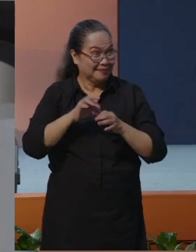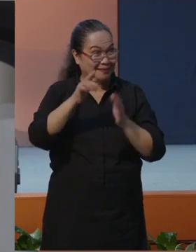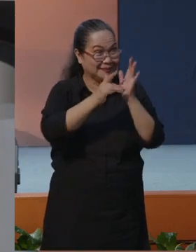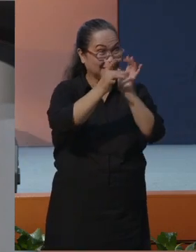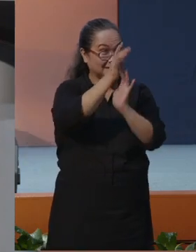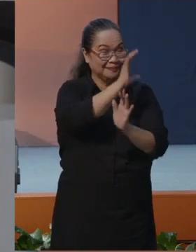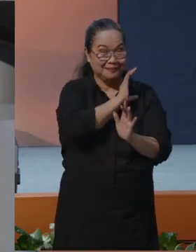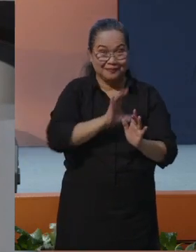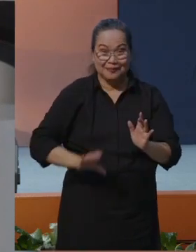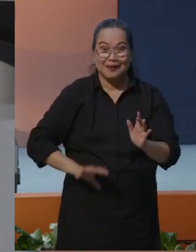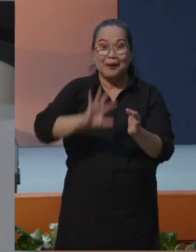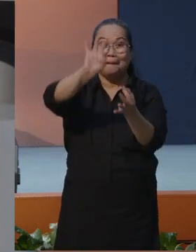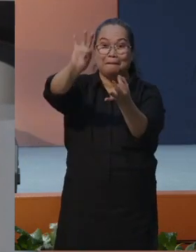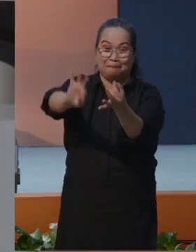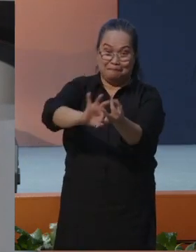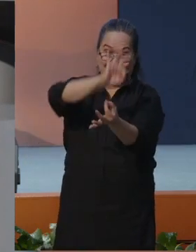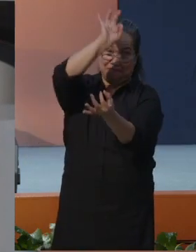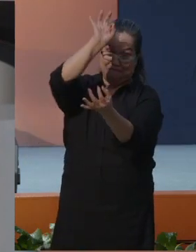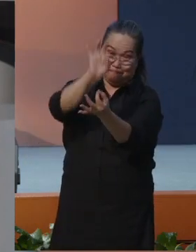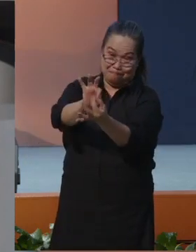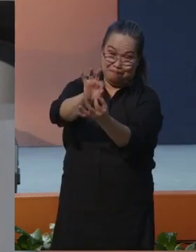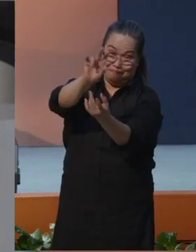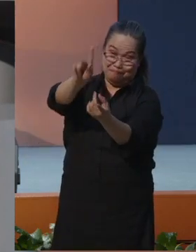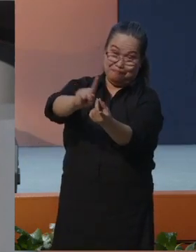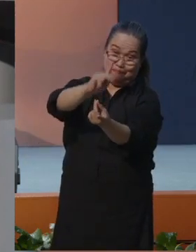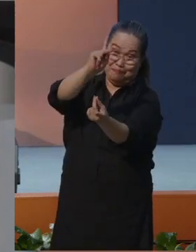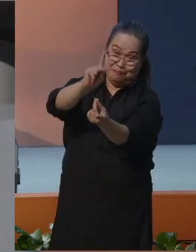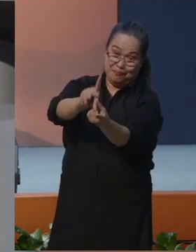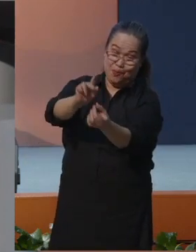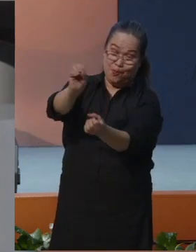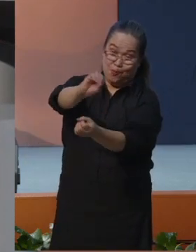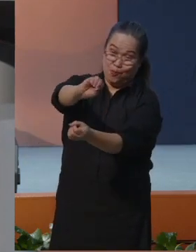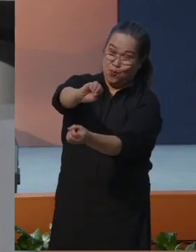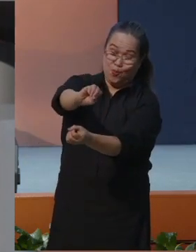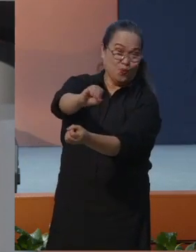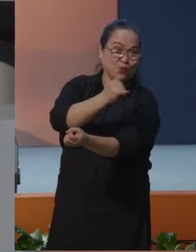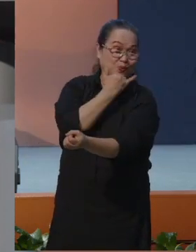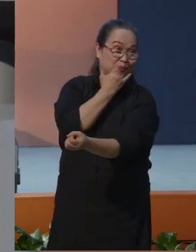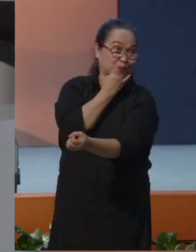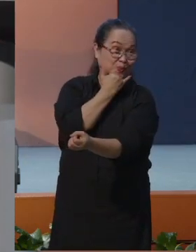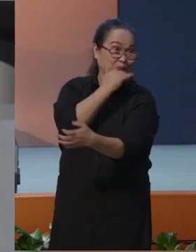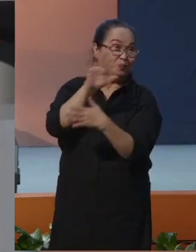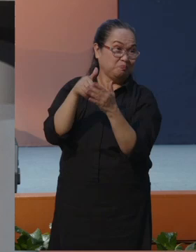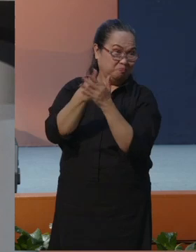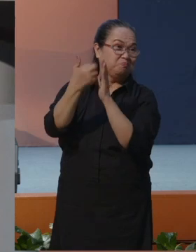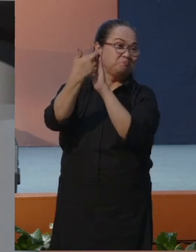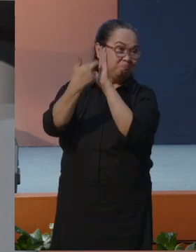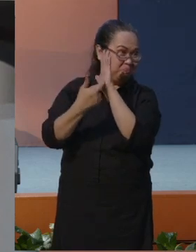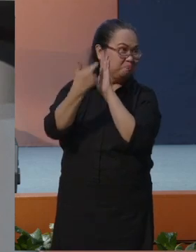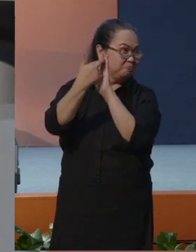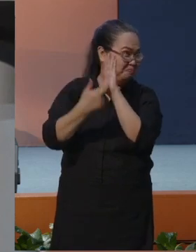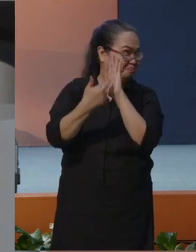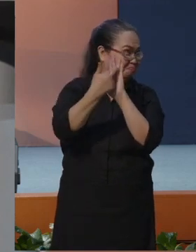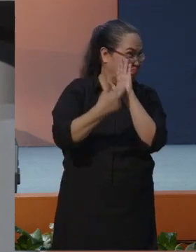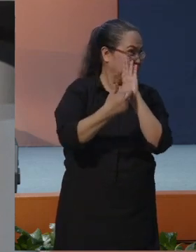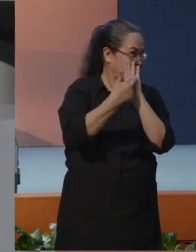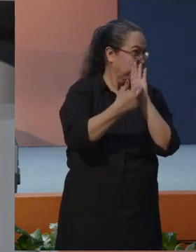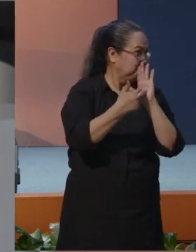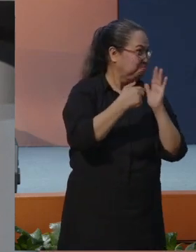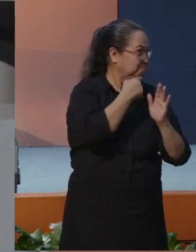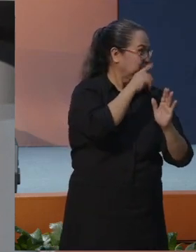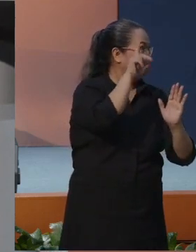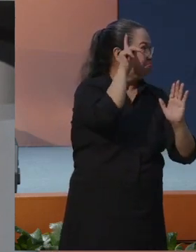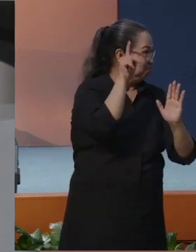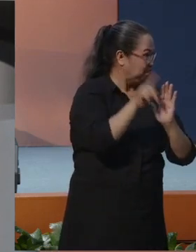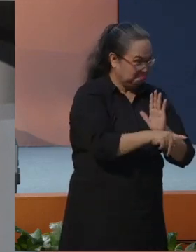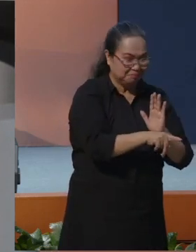isang perfectong buhay kung saan natupad niya ang lahat ng demands ng batas, at sa kanyang atoning death na nabayaran niya